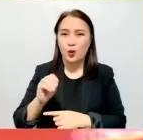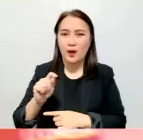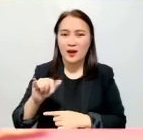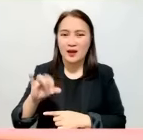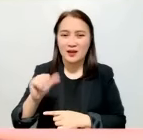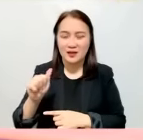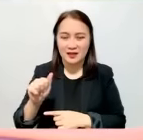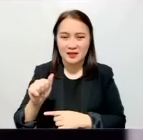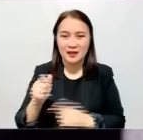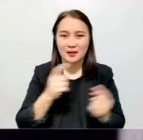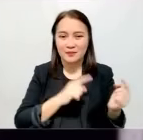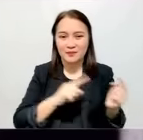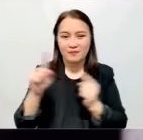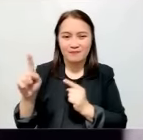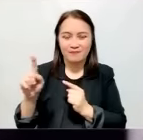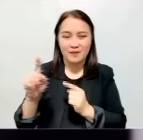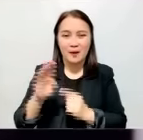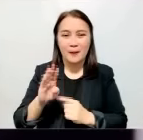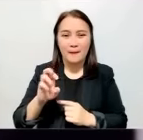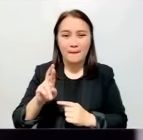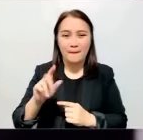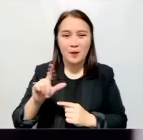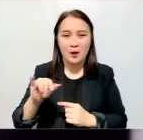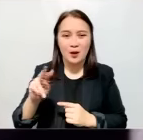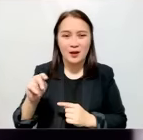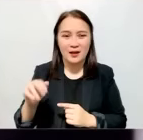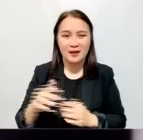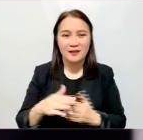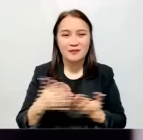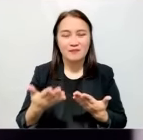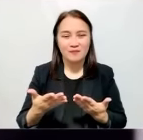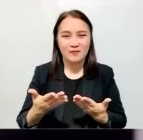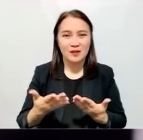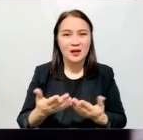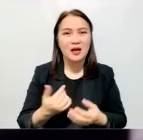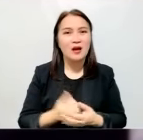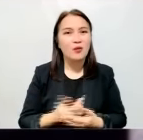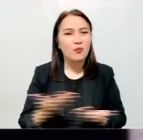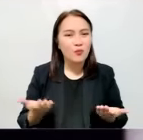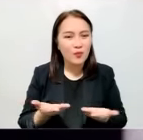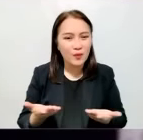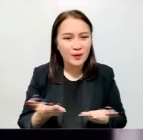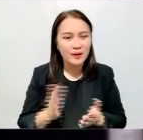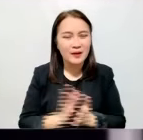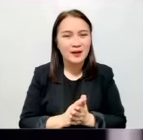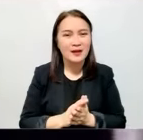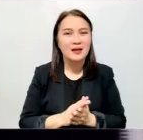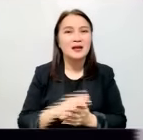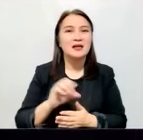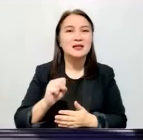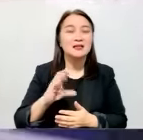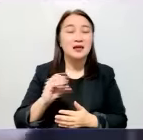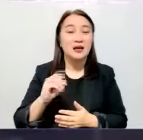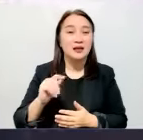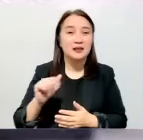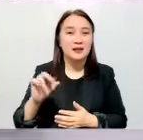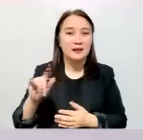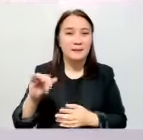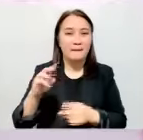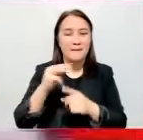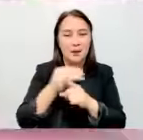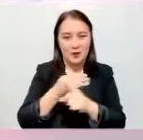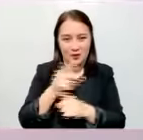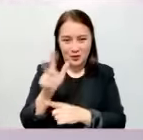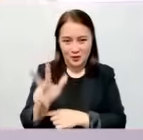Feb 23 para sa World Indoors na magaganap sa Glasgow, Scotland sa March 3. Ito ang pagbabalik ni Obiena sa